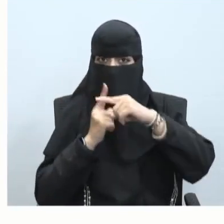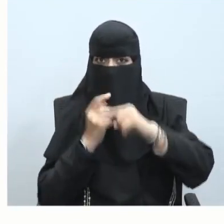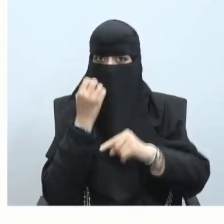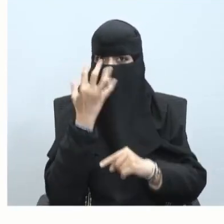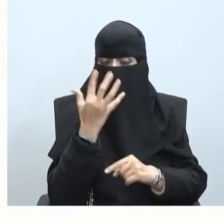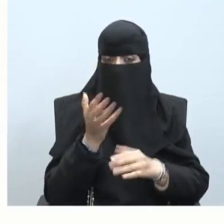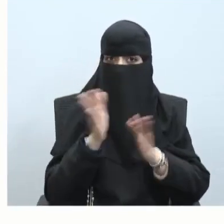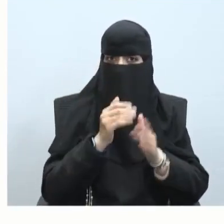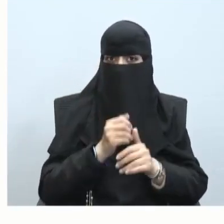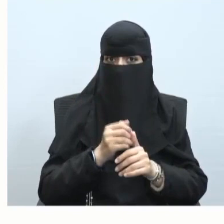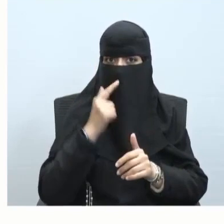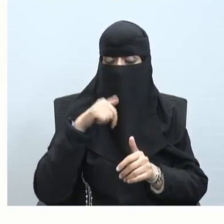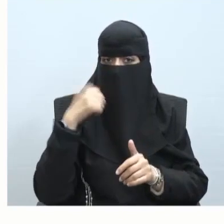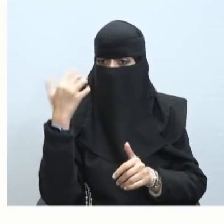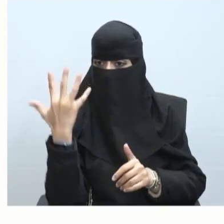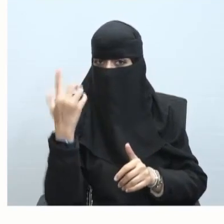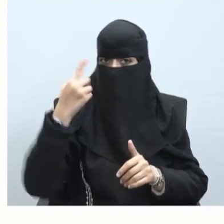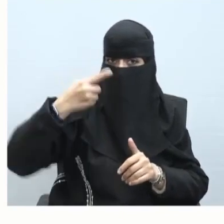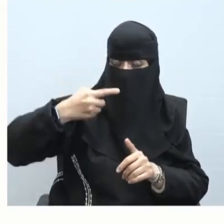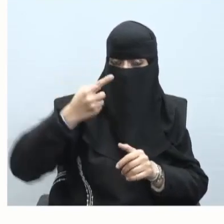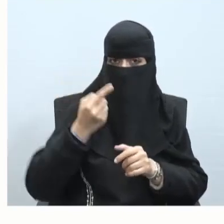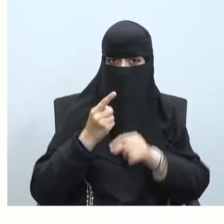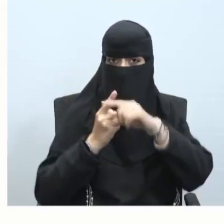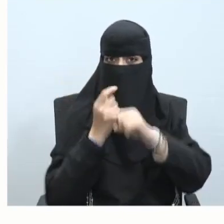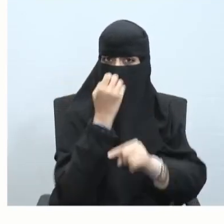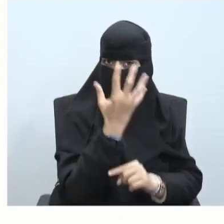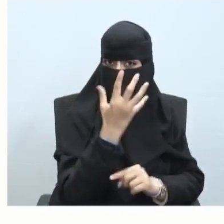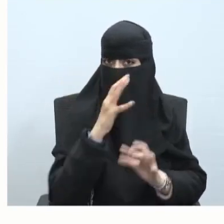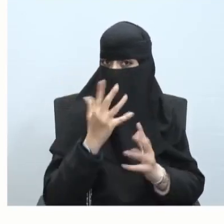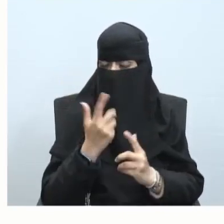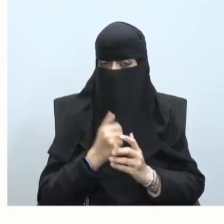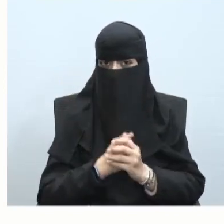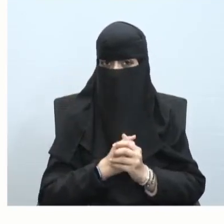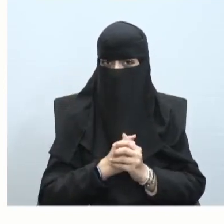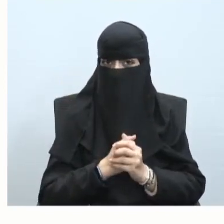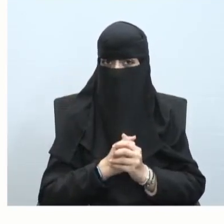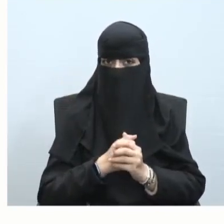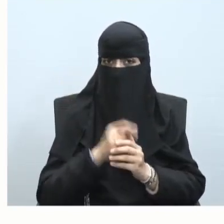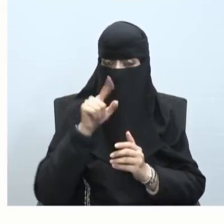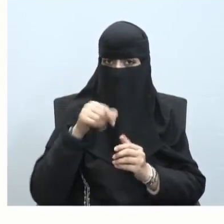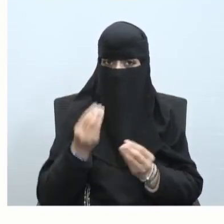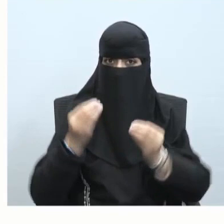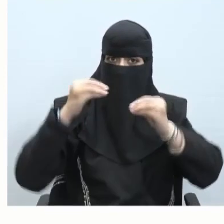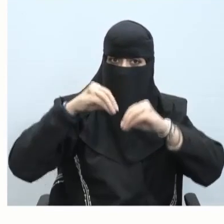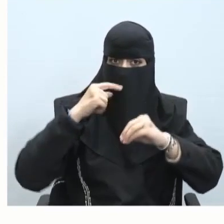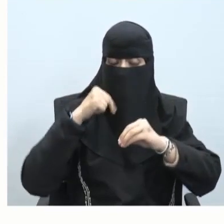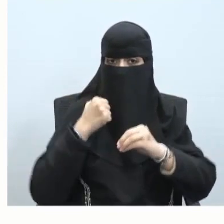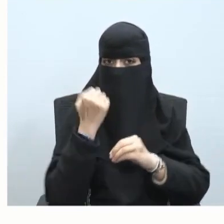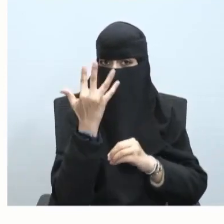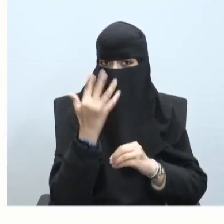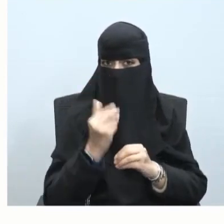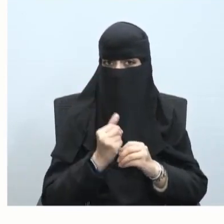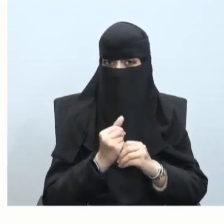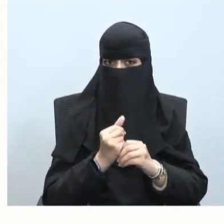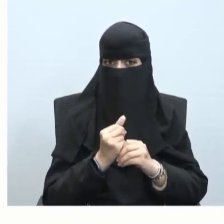ابنائي بعد الخمسه عشر كم سيكون ابنائي بناتي نضيف خمسه كذلك اخرى